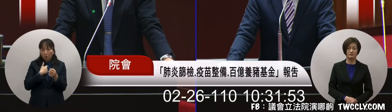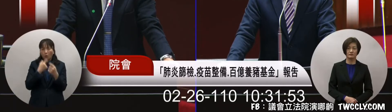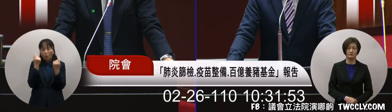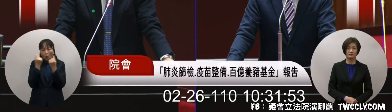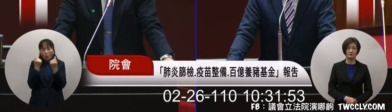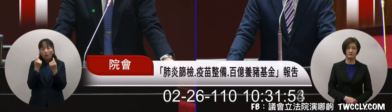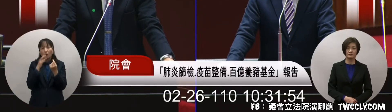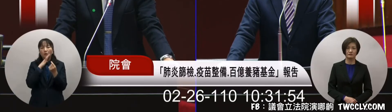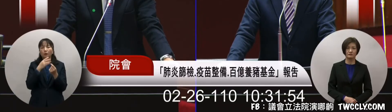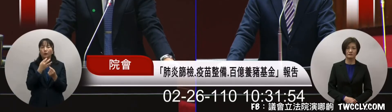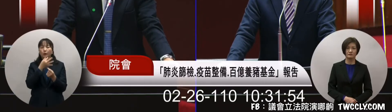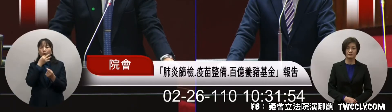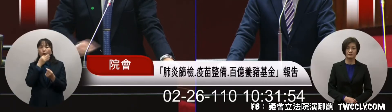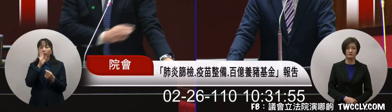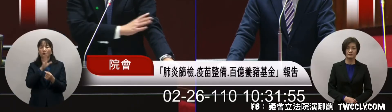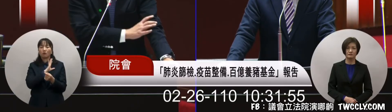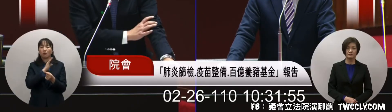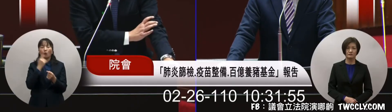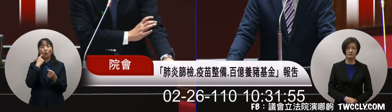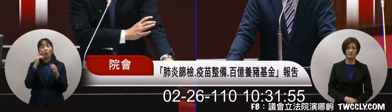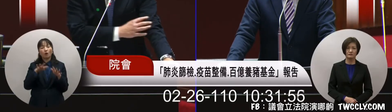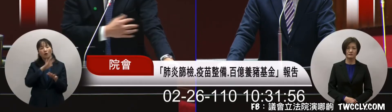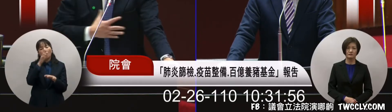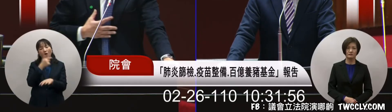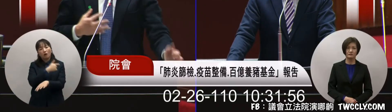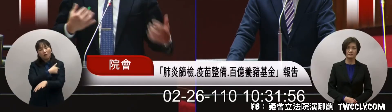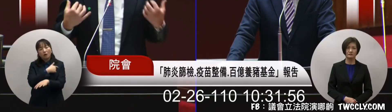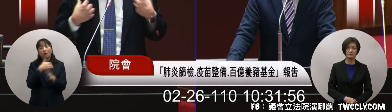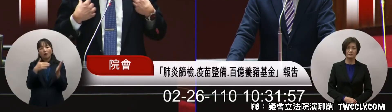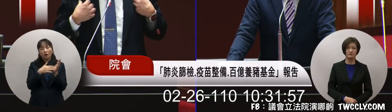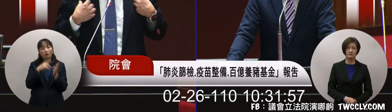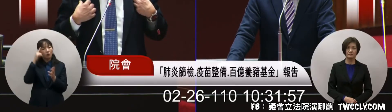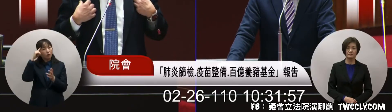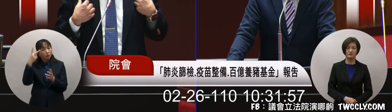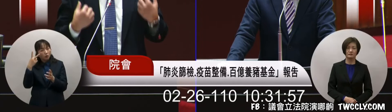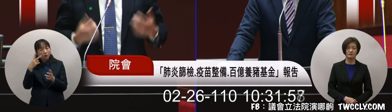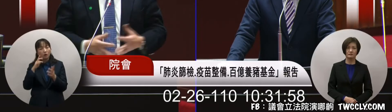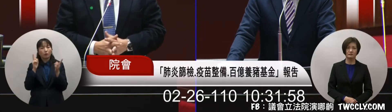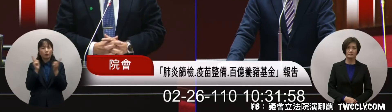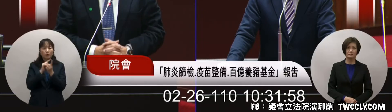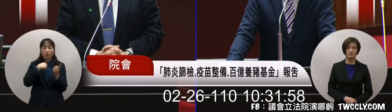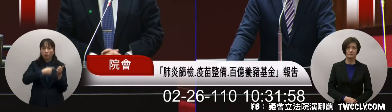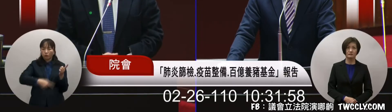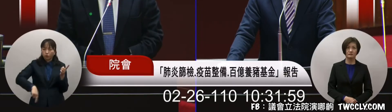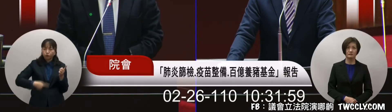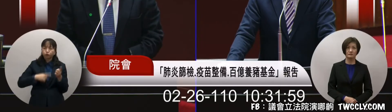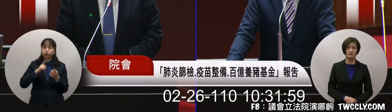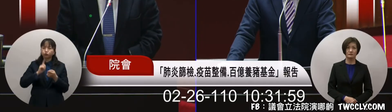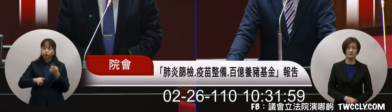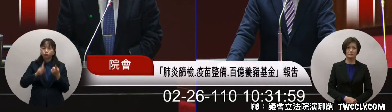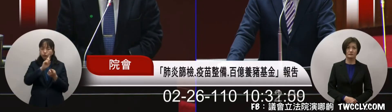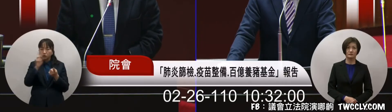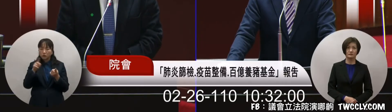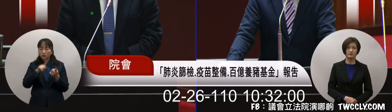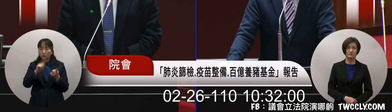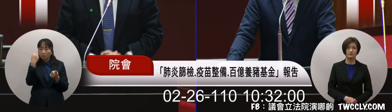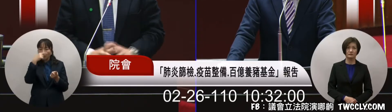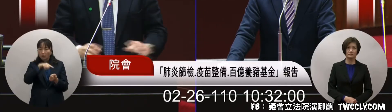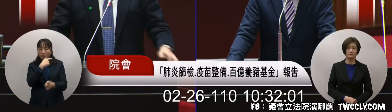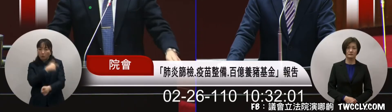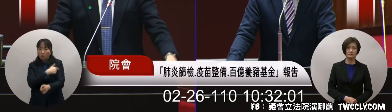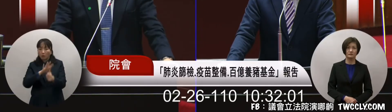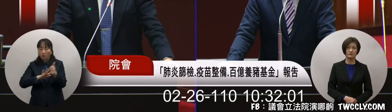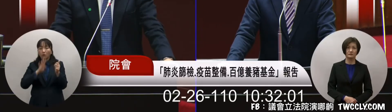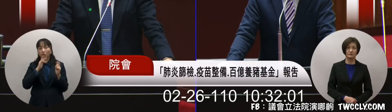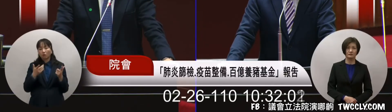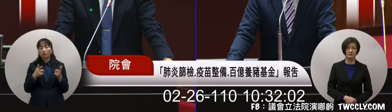嘛。好，可能就是说我今天打了，那过两天我觉得怎么样，还要觉得哎，是不是打疫苗所引发的，那这